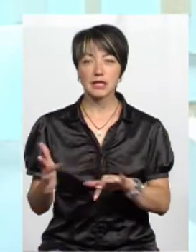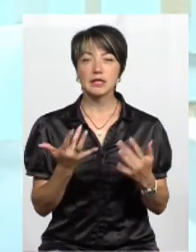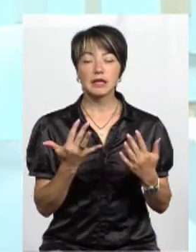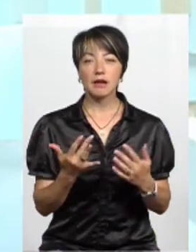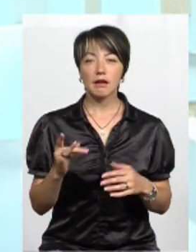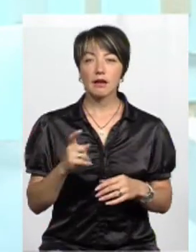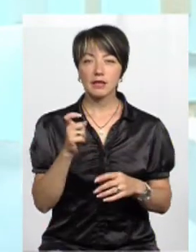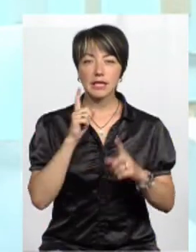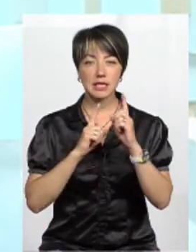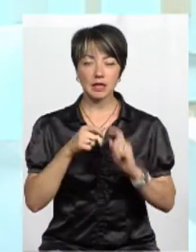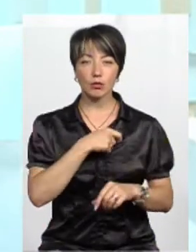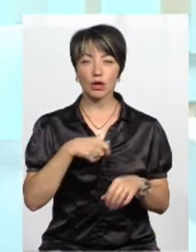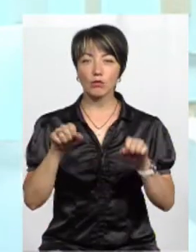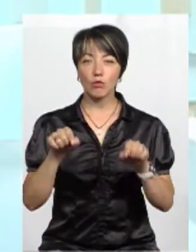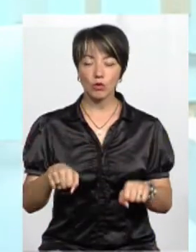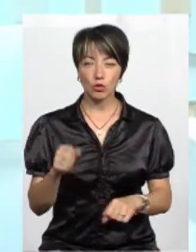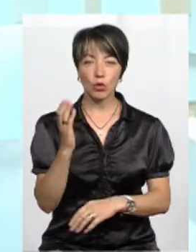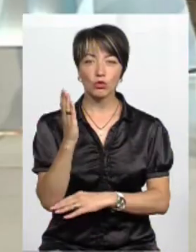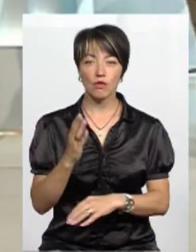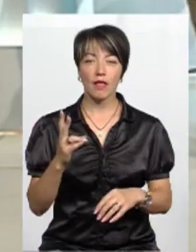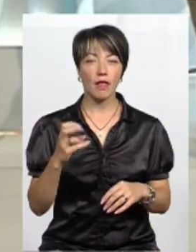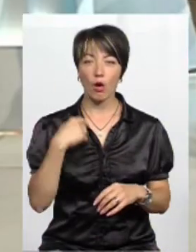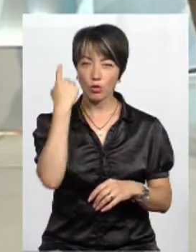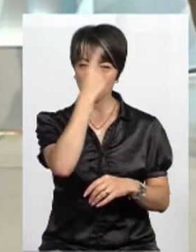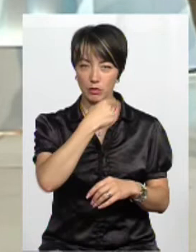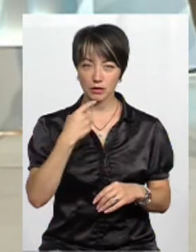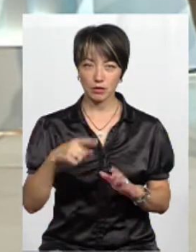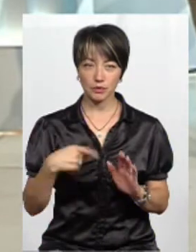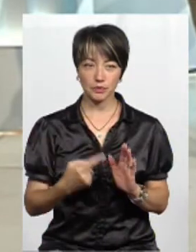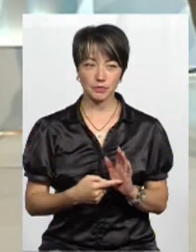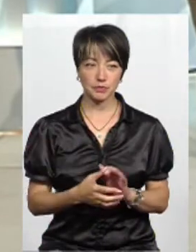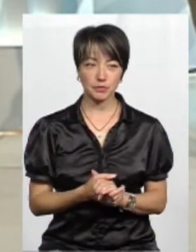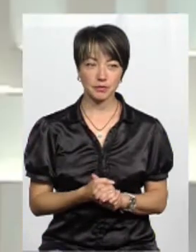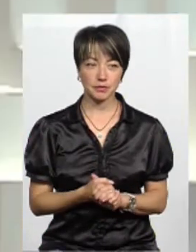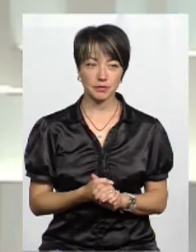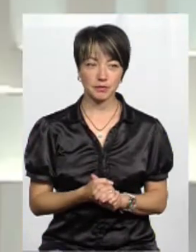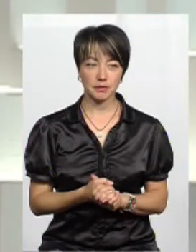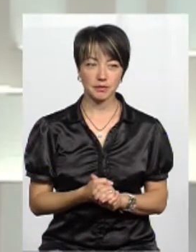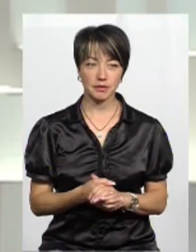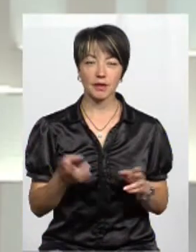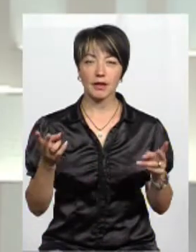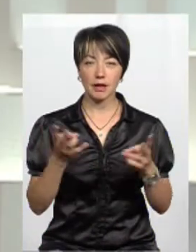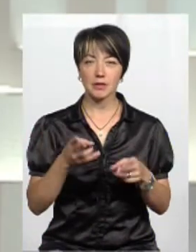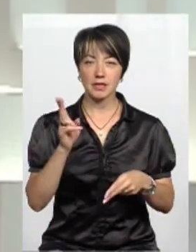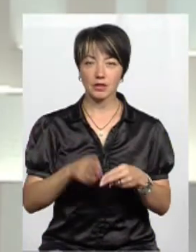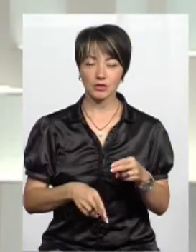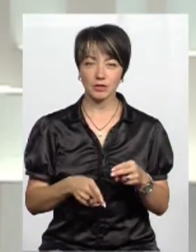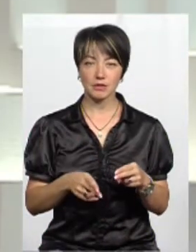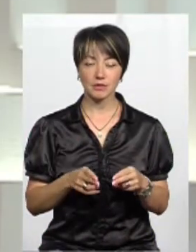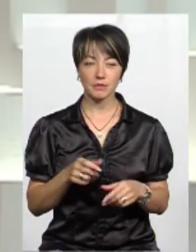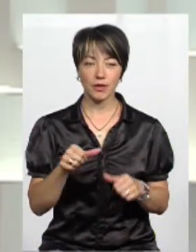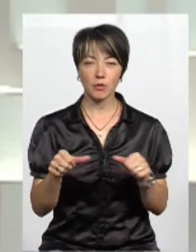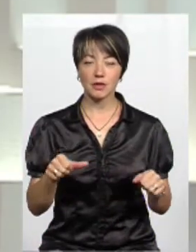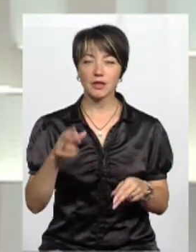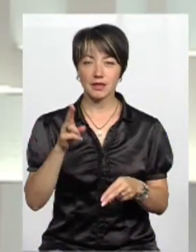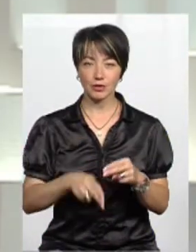разів за сесію депутат може проголосувати не особисто? Ну, з цим пора закінчувати. Ну,